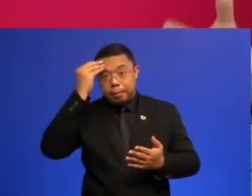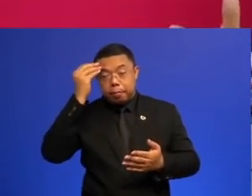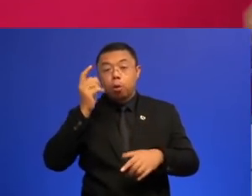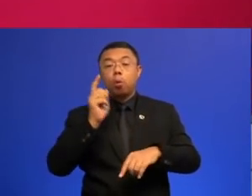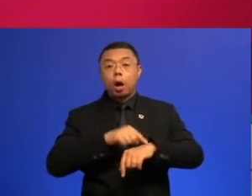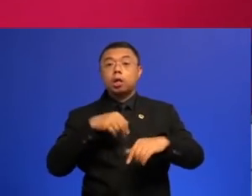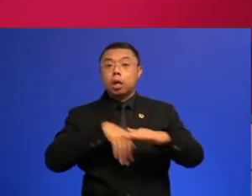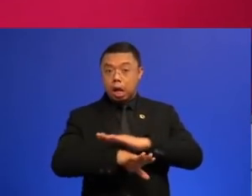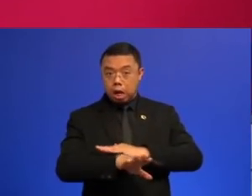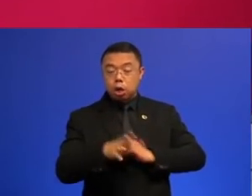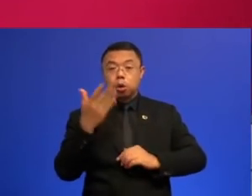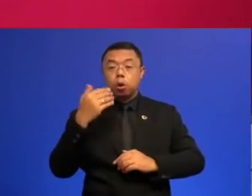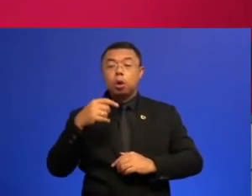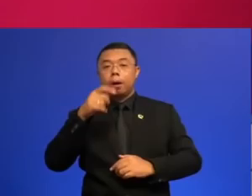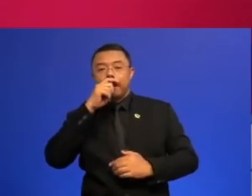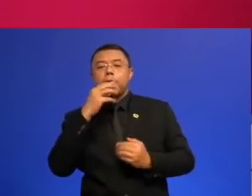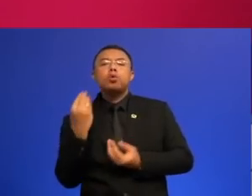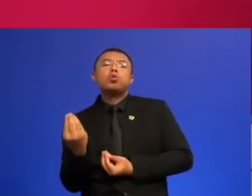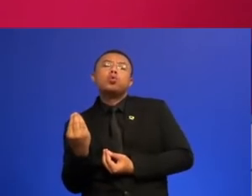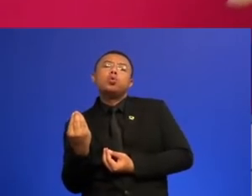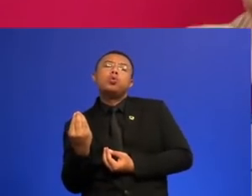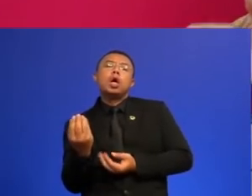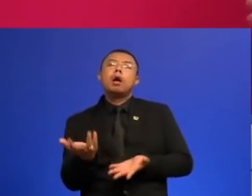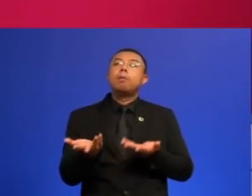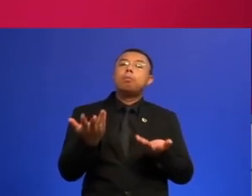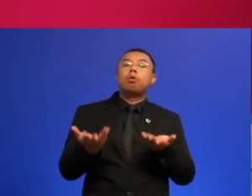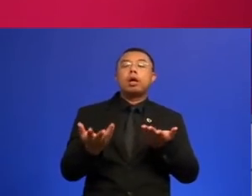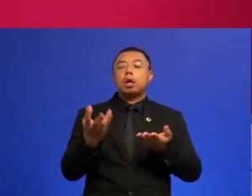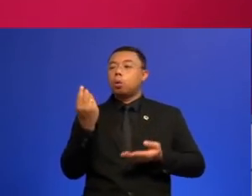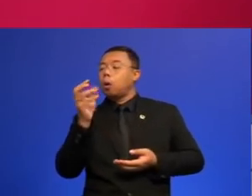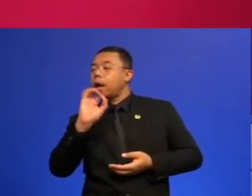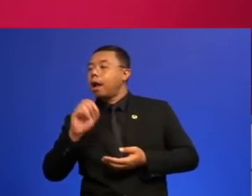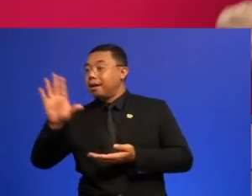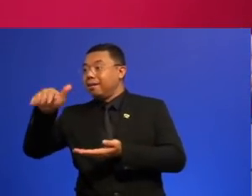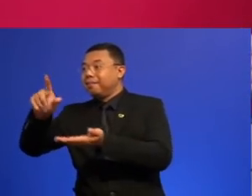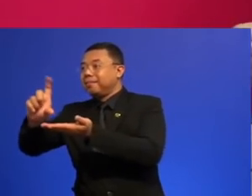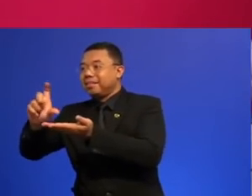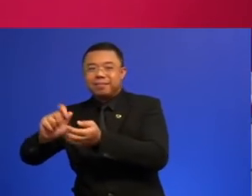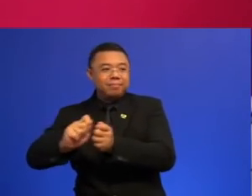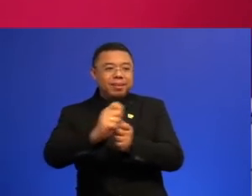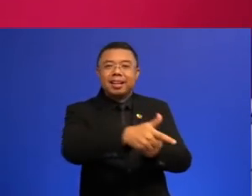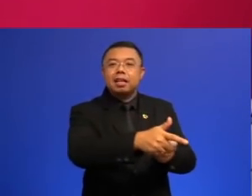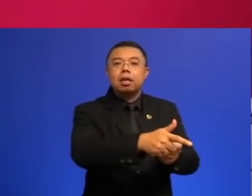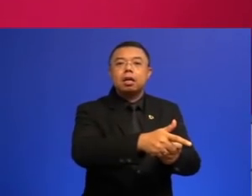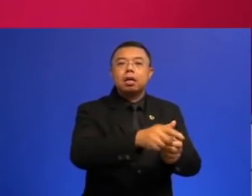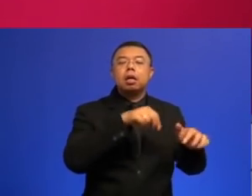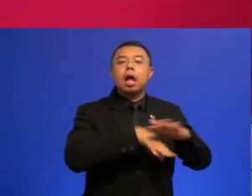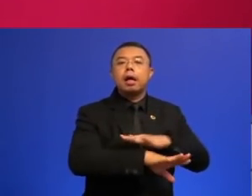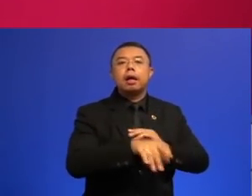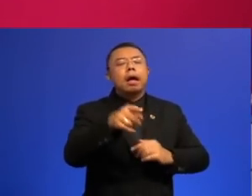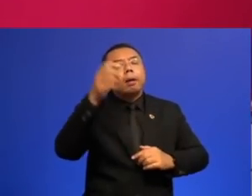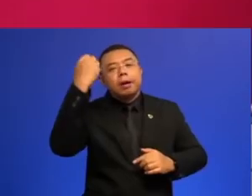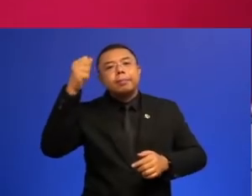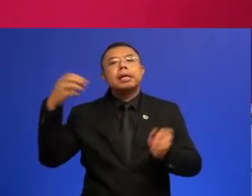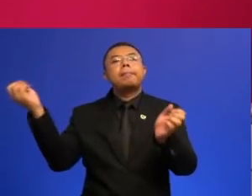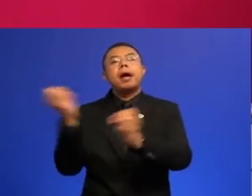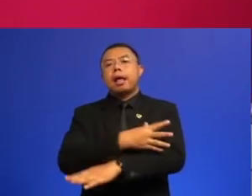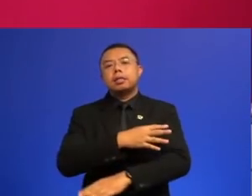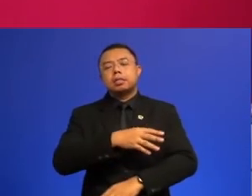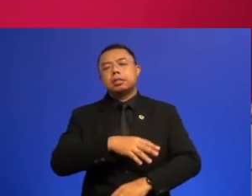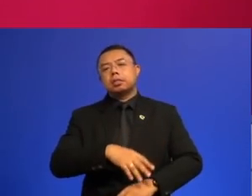you dilahirkan papa nungguin. Mungkin juga waktu gak punya uang minjem uang dulu untuk biaya persalinan. You gak bisa